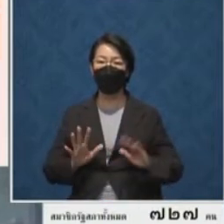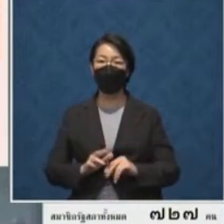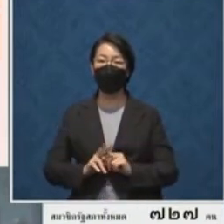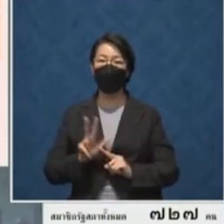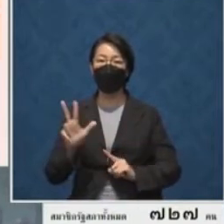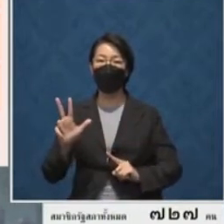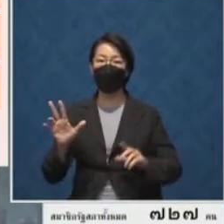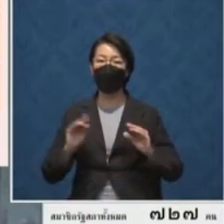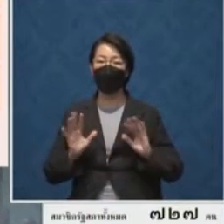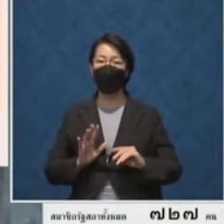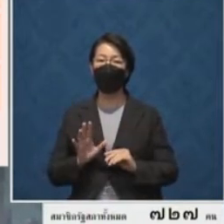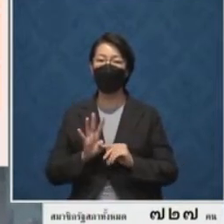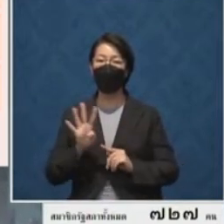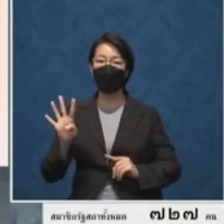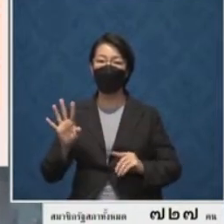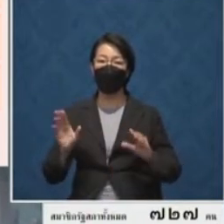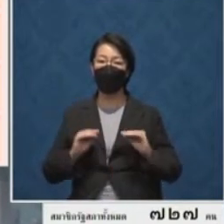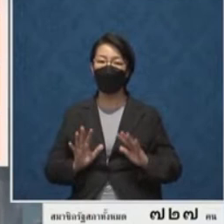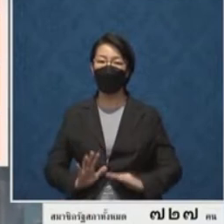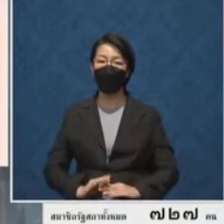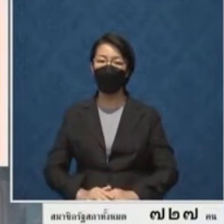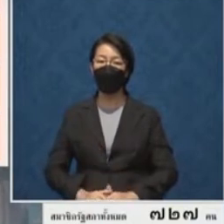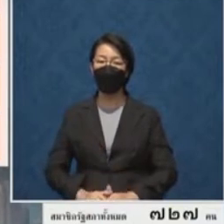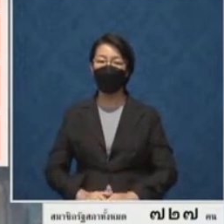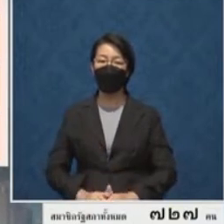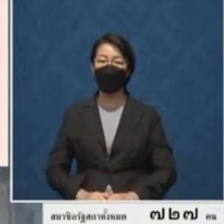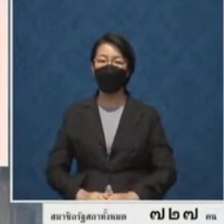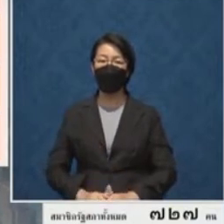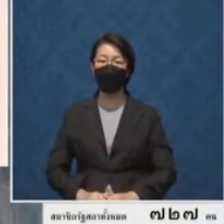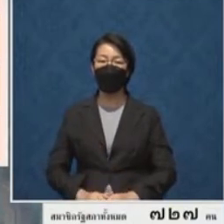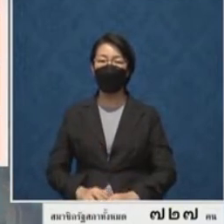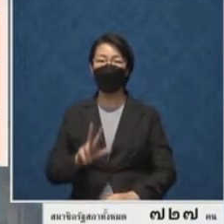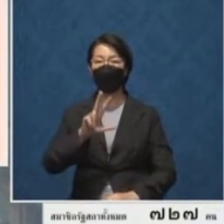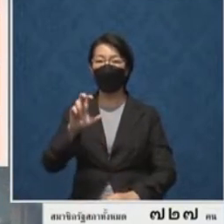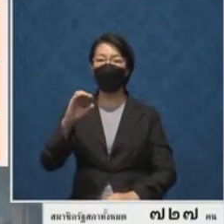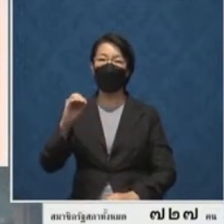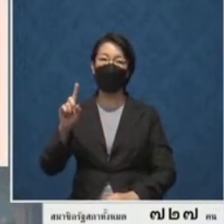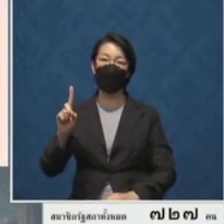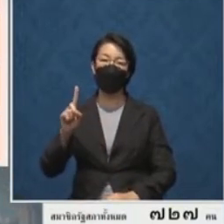ไม่รับหลักการครับ 301นายประสิทธิ์มหามัต